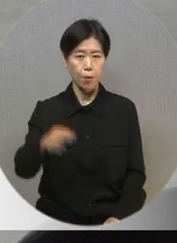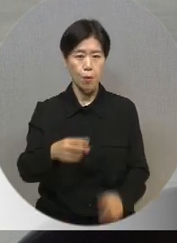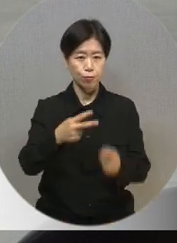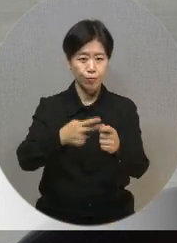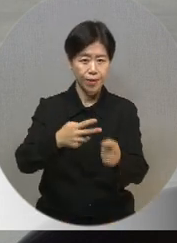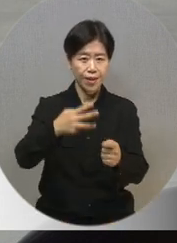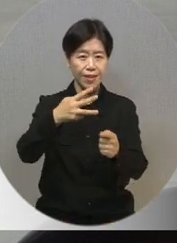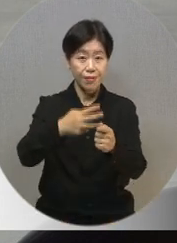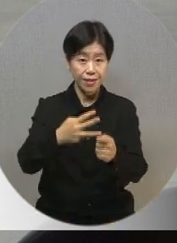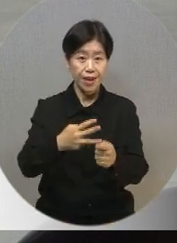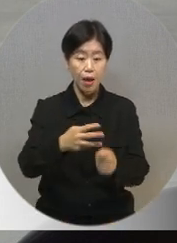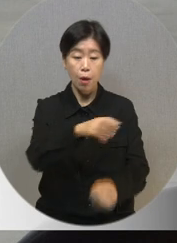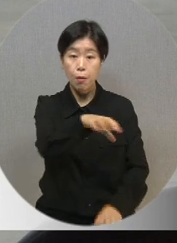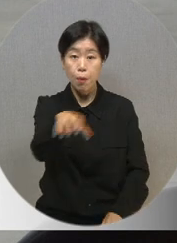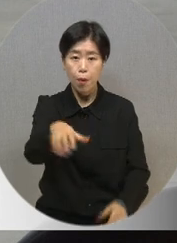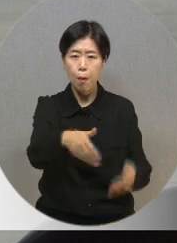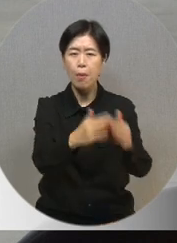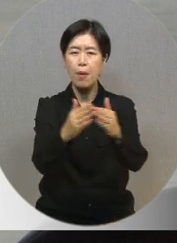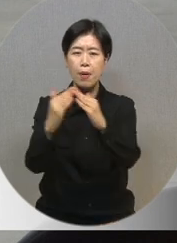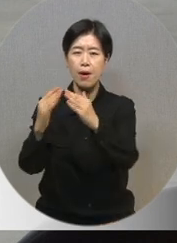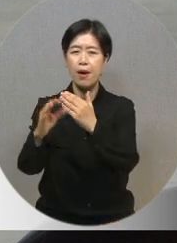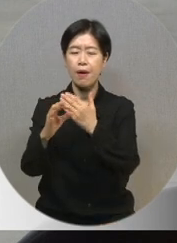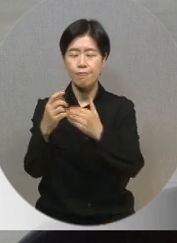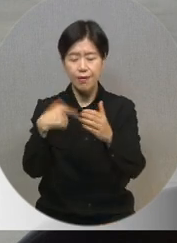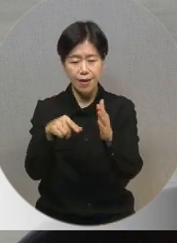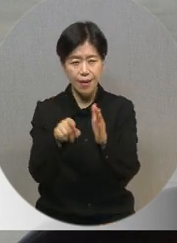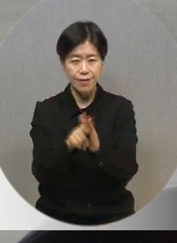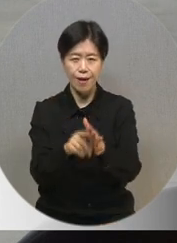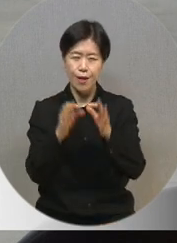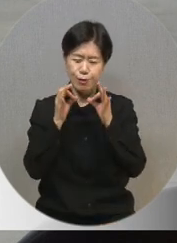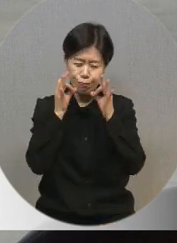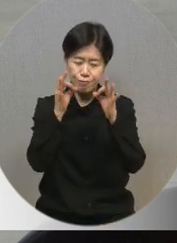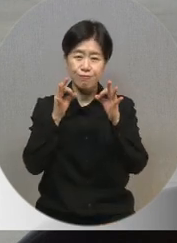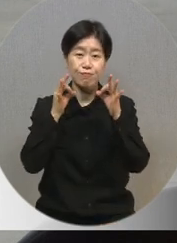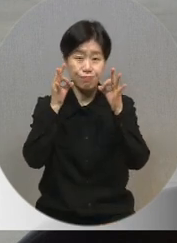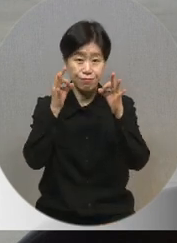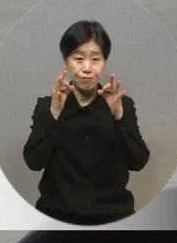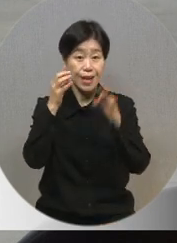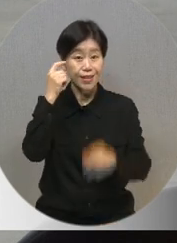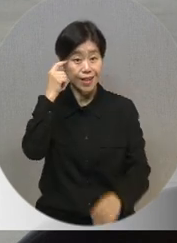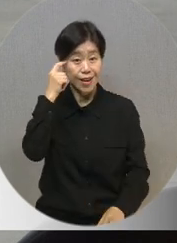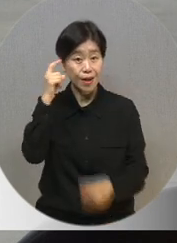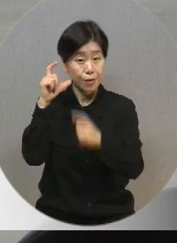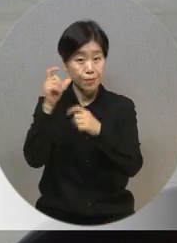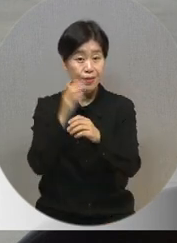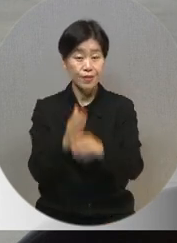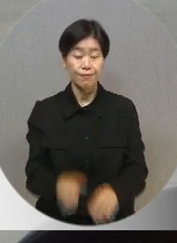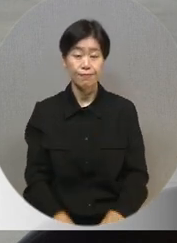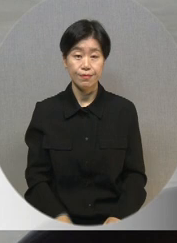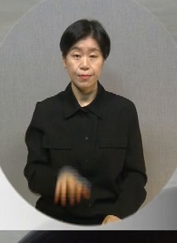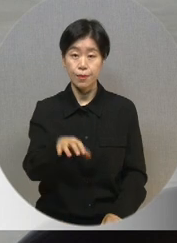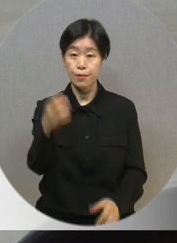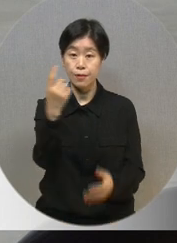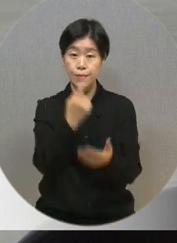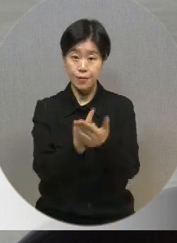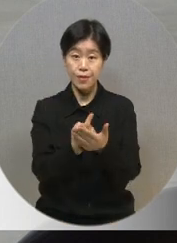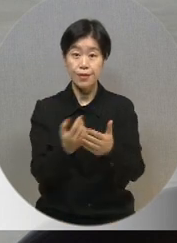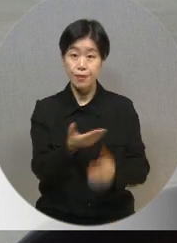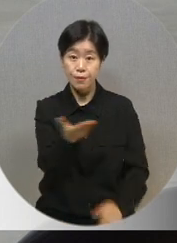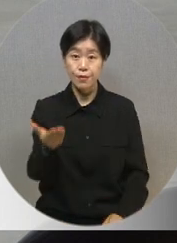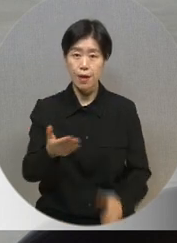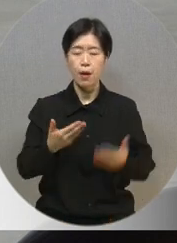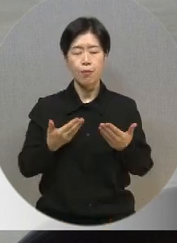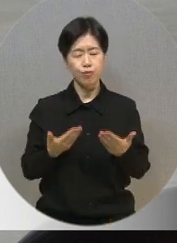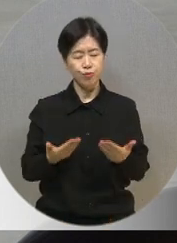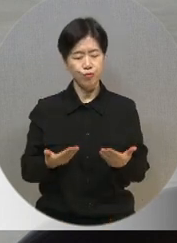카페, 제3의 카페가 생길 수 있도록 지금 지속적으로 고민 중에 있습니다. 이곳을 찾아주시는 분들이